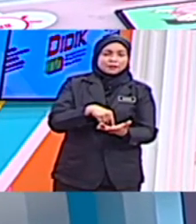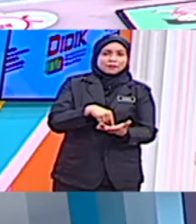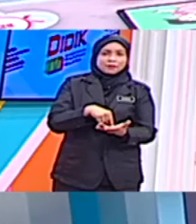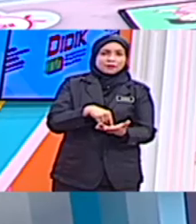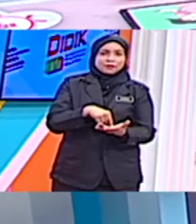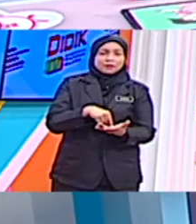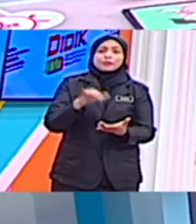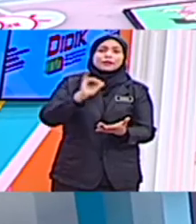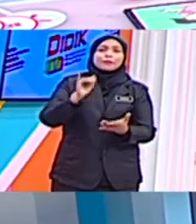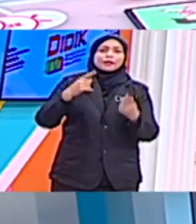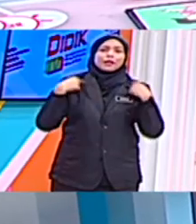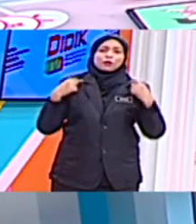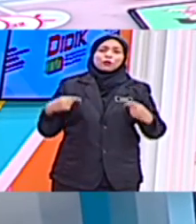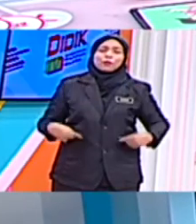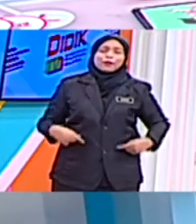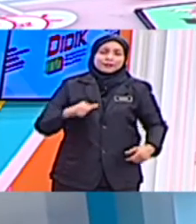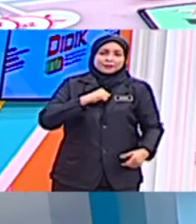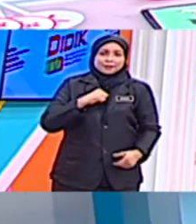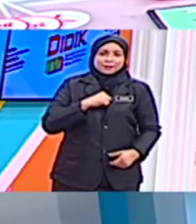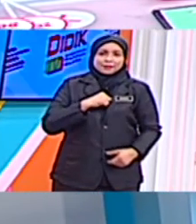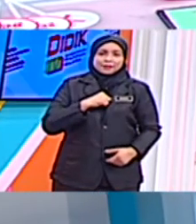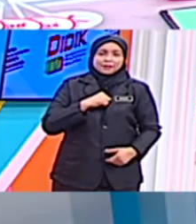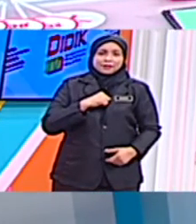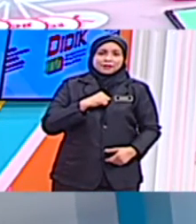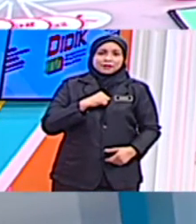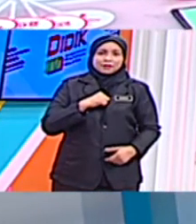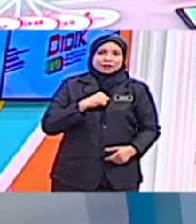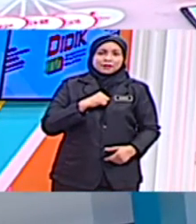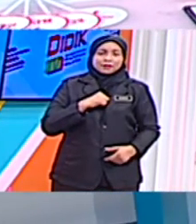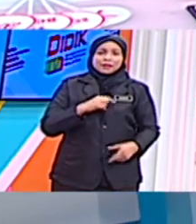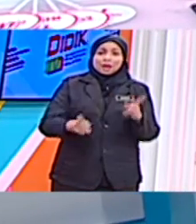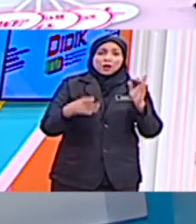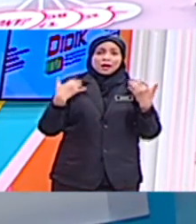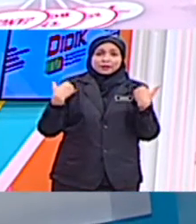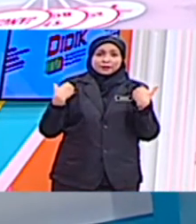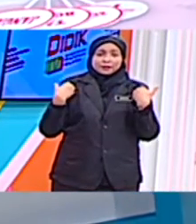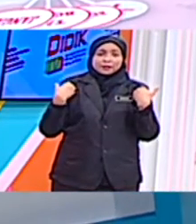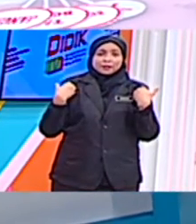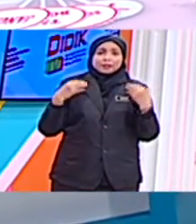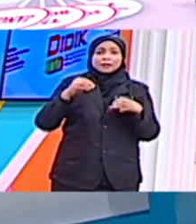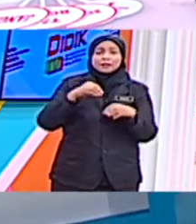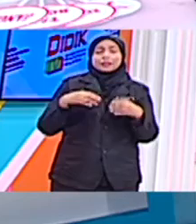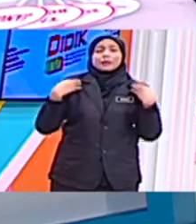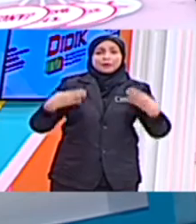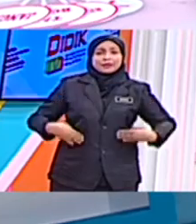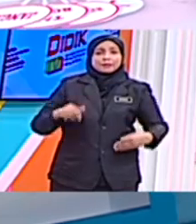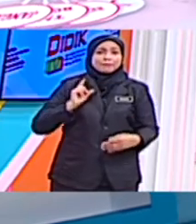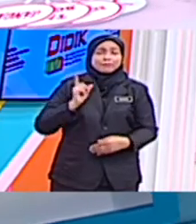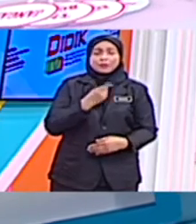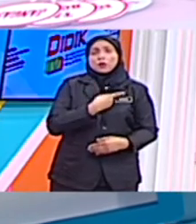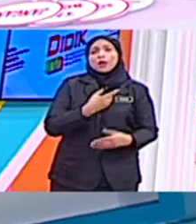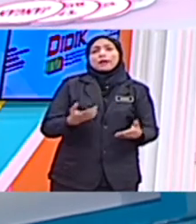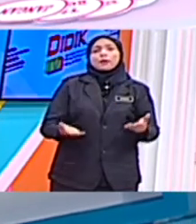tubuh badan mereka sendiri kan. Jadi mereka bila yang sesuatu yang berkaitan dengan diri kita sendiri, mereka akan cepat hafal, mereka akan cepat faham.